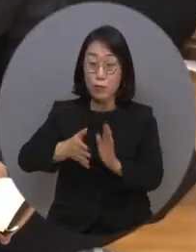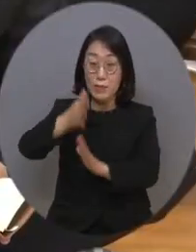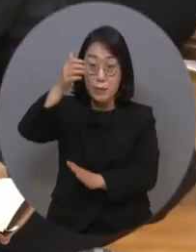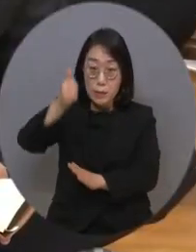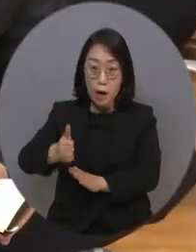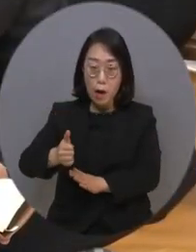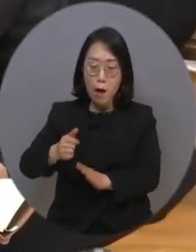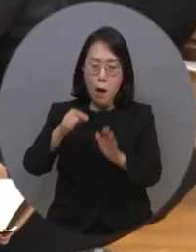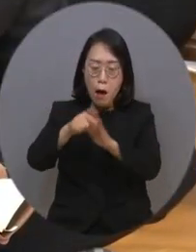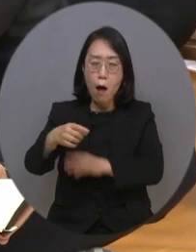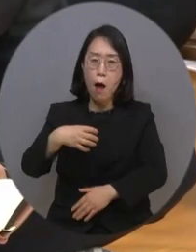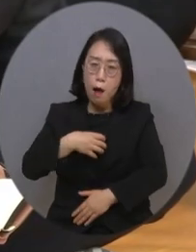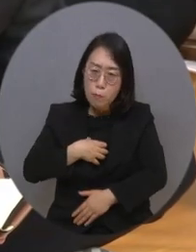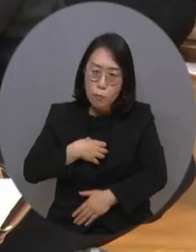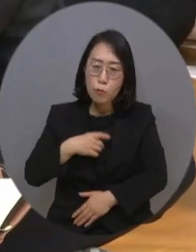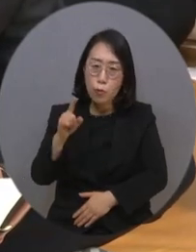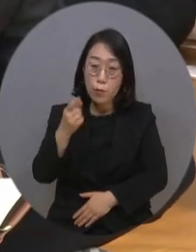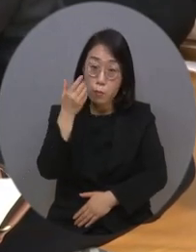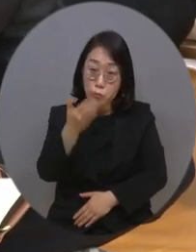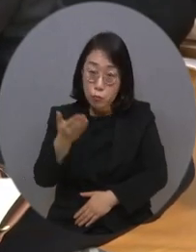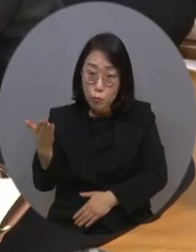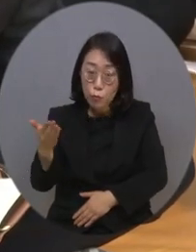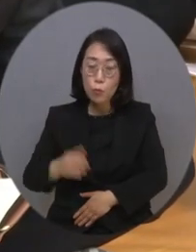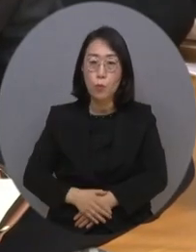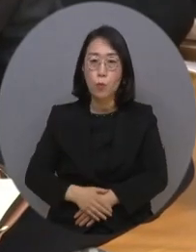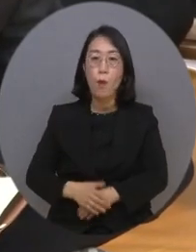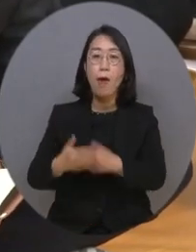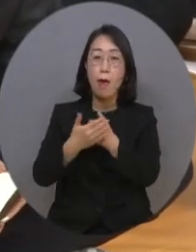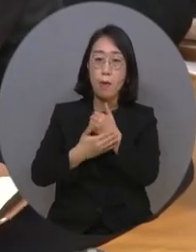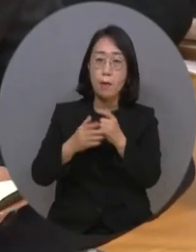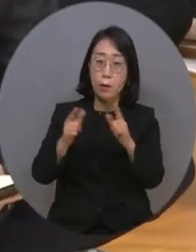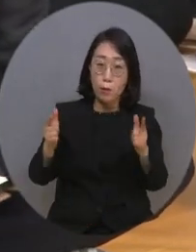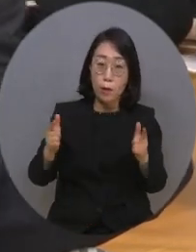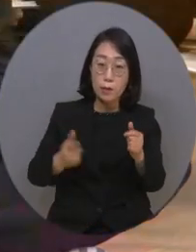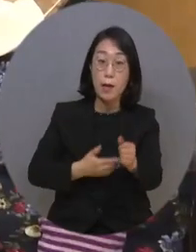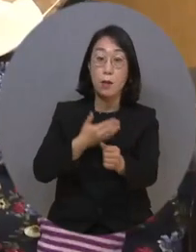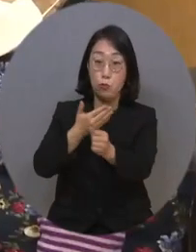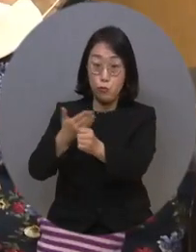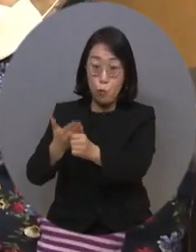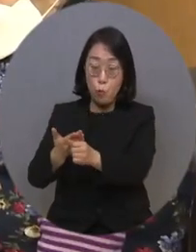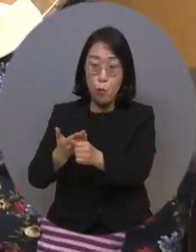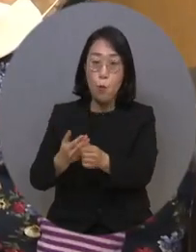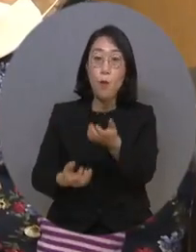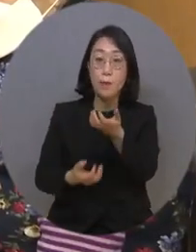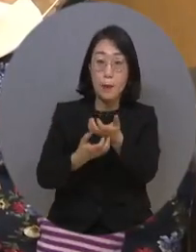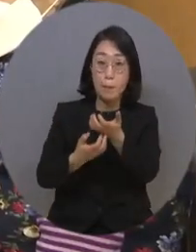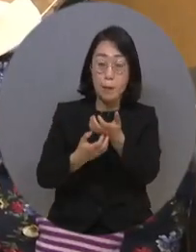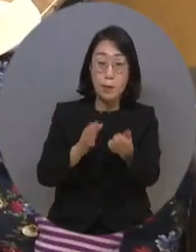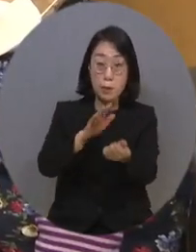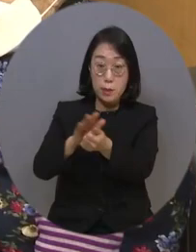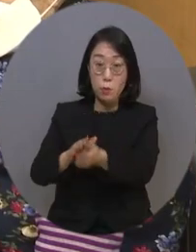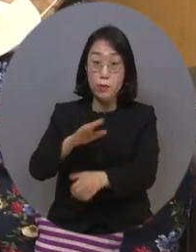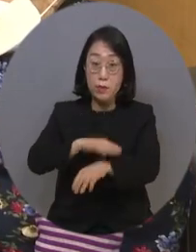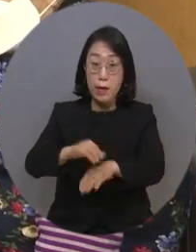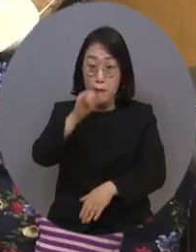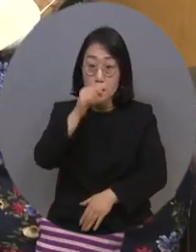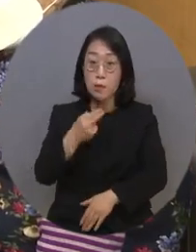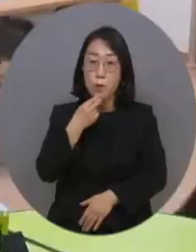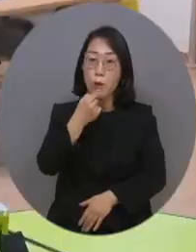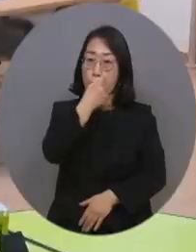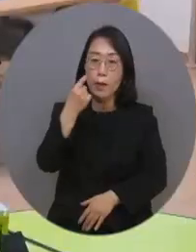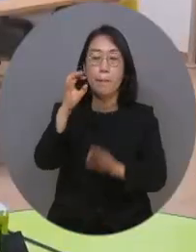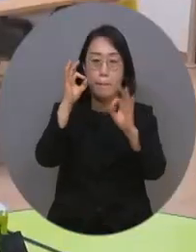안부를 물으며 취약계층의 지원되는 에너지 바우처 등에 대해 안내하고 경로당에 난방비 지원 여부를 확인했습니다